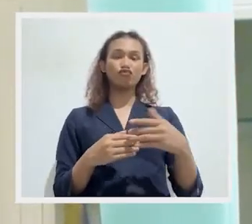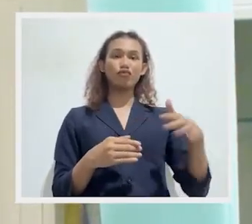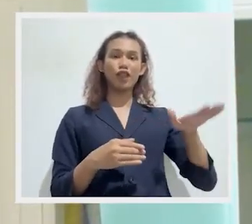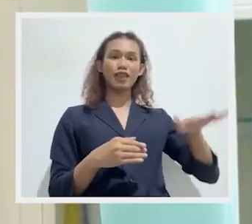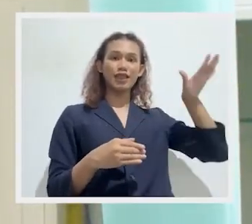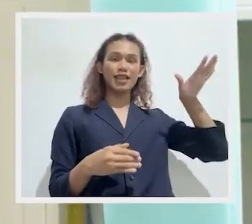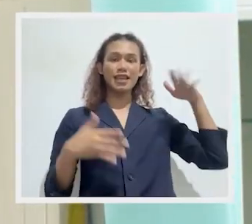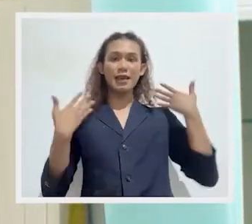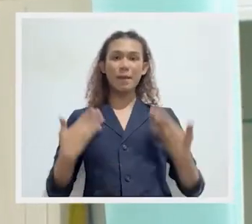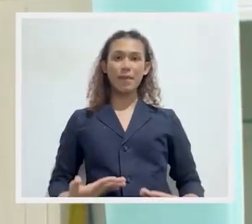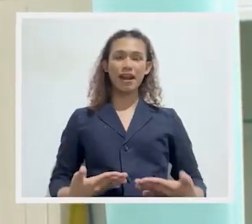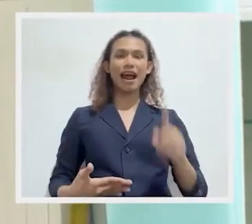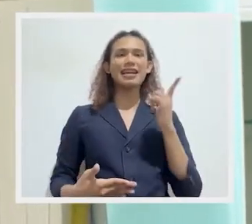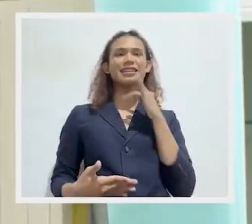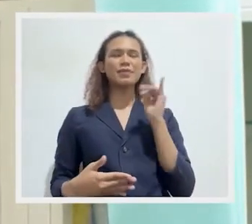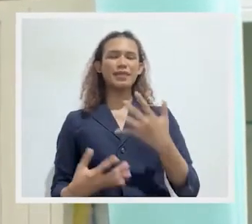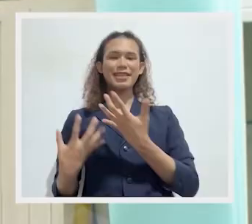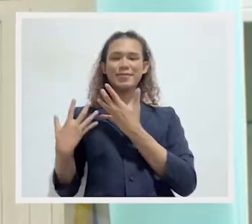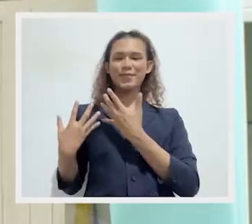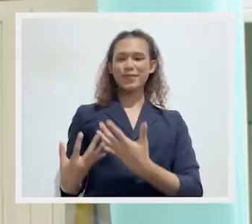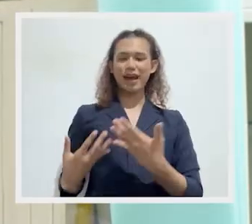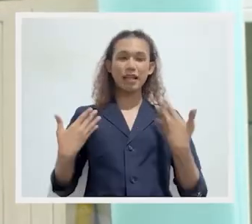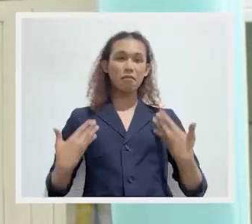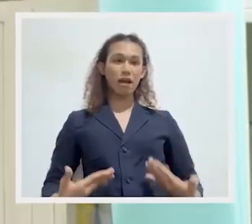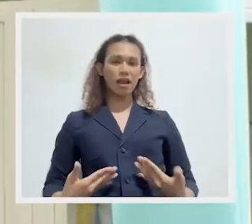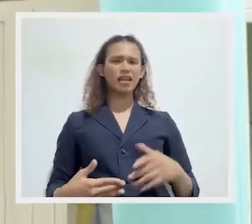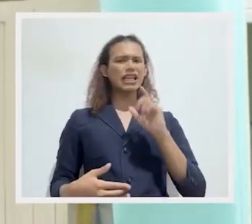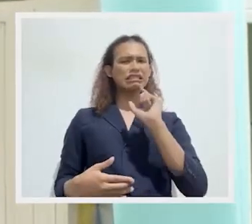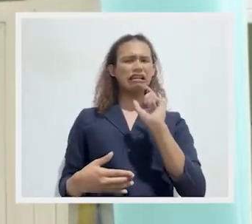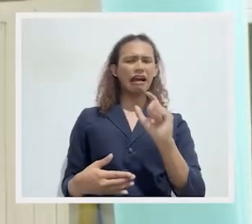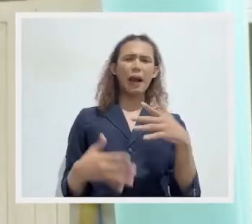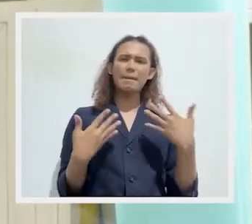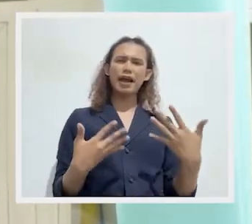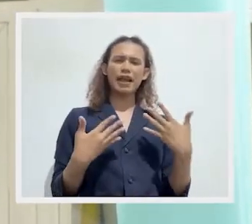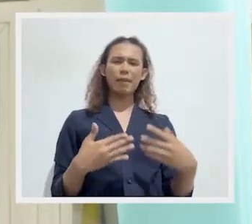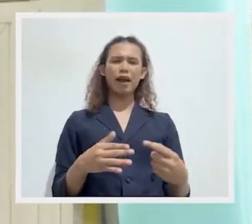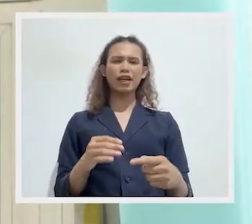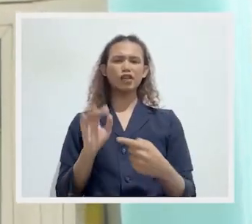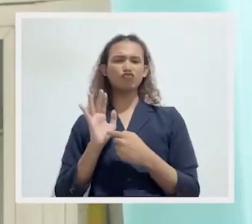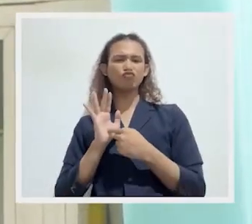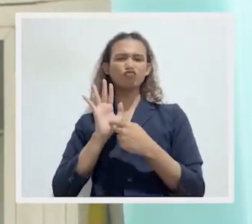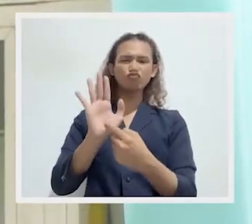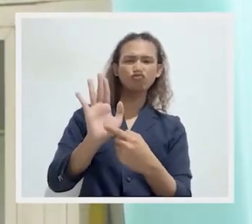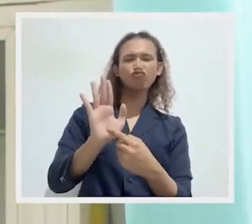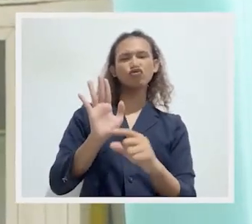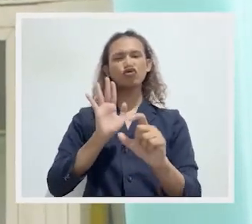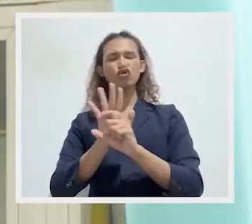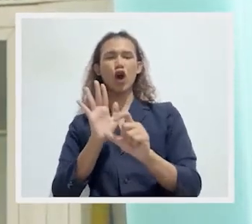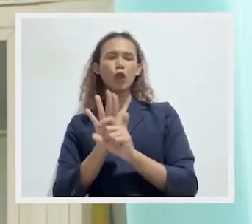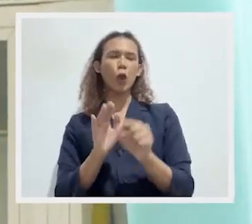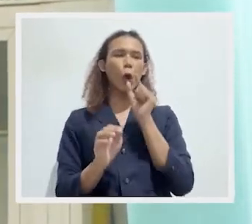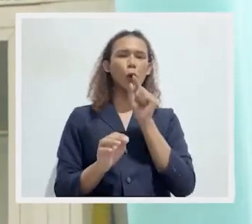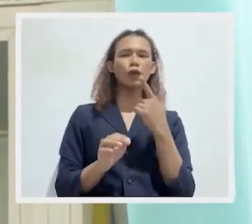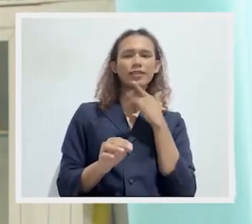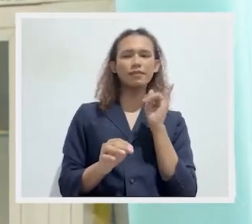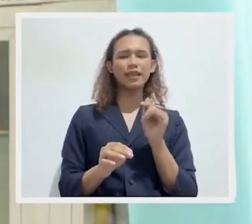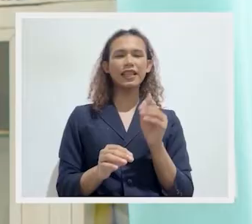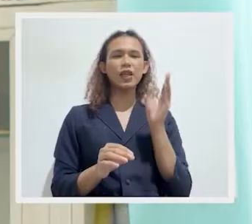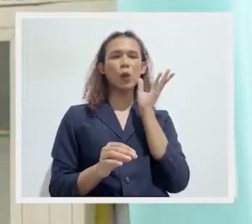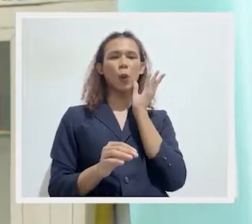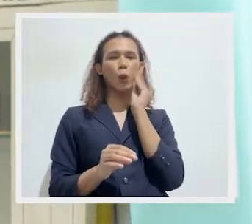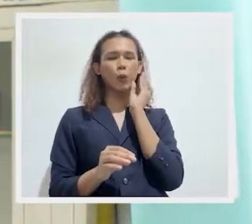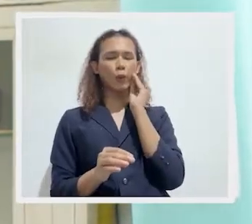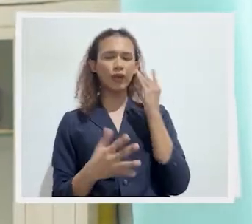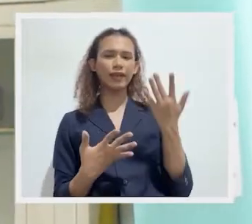Setelah tinggi badan, selanjutnya adalah mengukur berat badan. Berikut ini adalah beberapa contoh pengukuran berat badan selain pengukuran